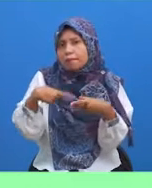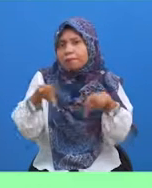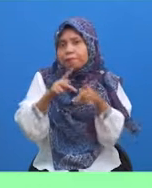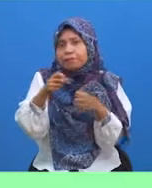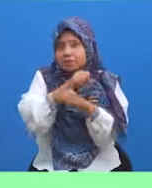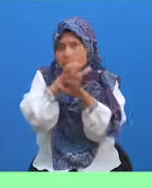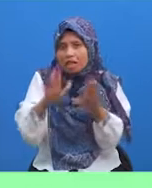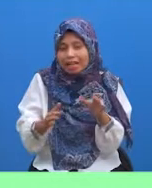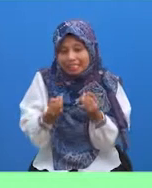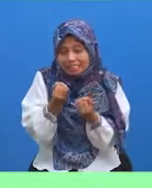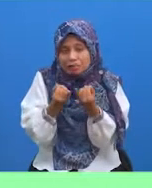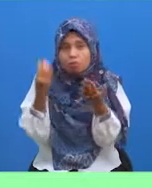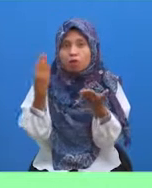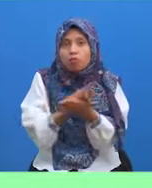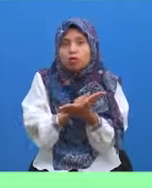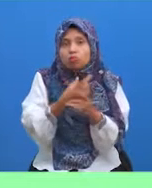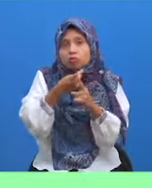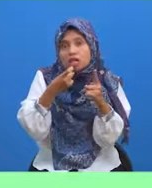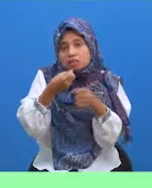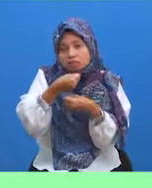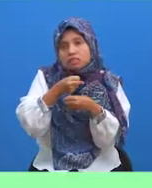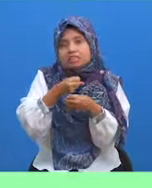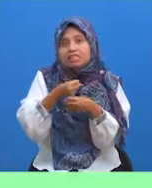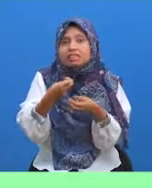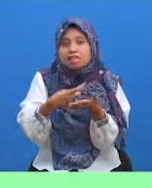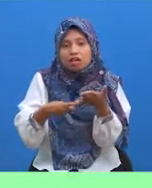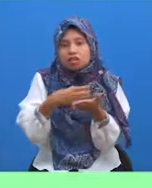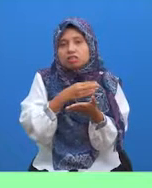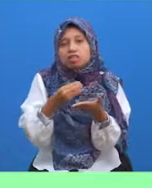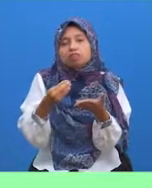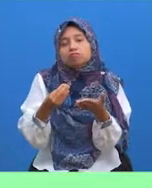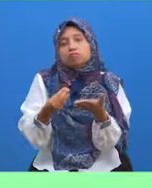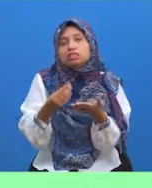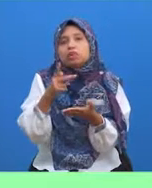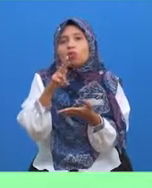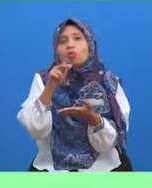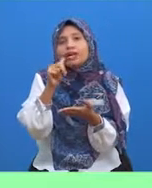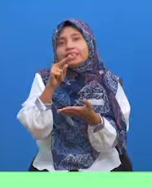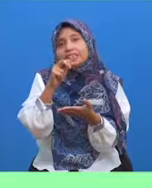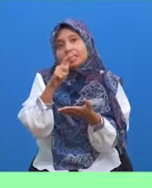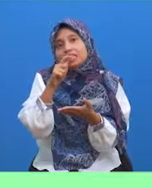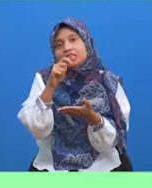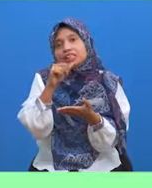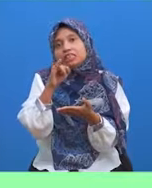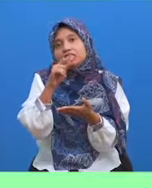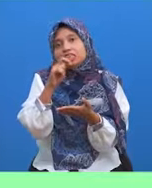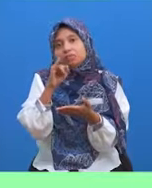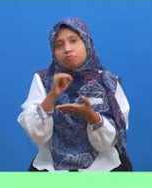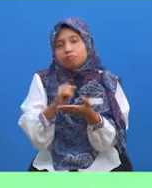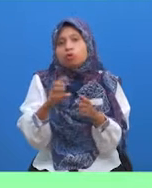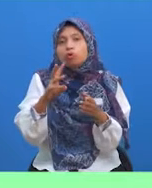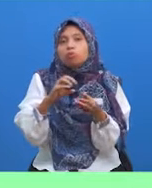terangkai keseimbangan baru dari segi harga dan kuantiti yang keenam